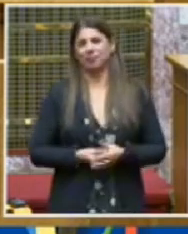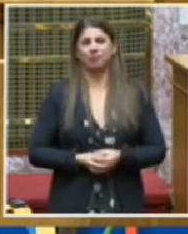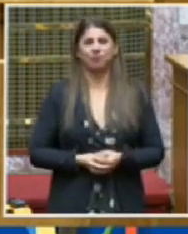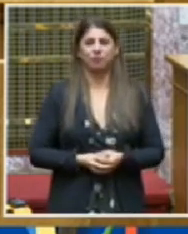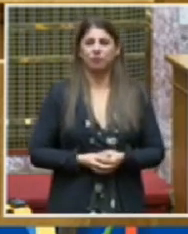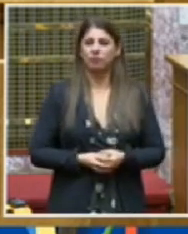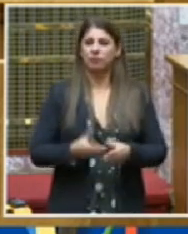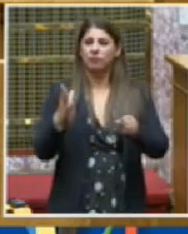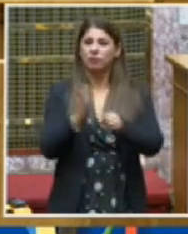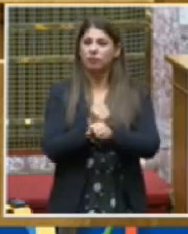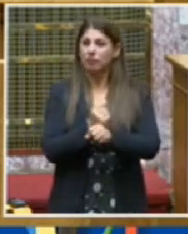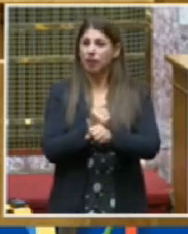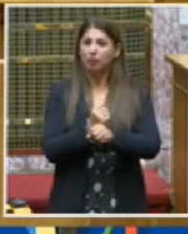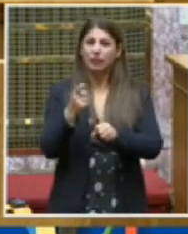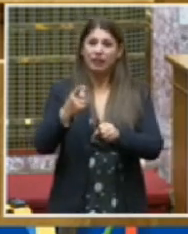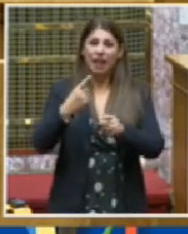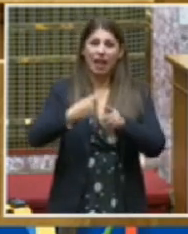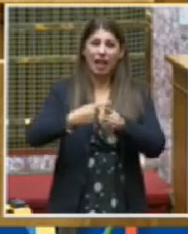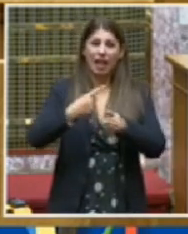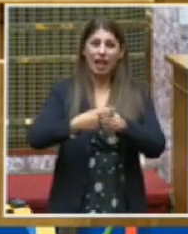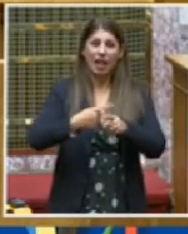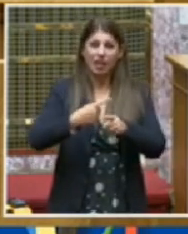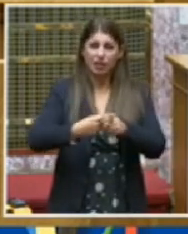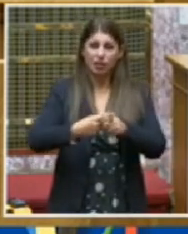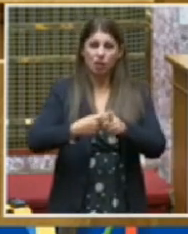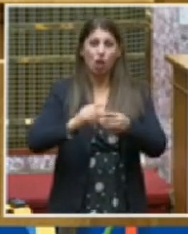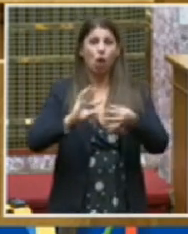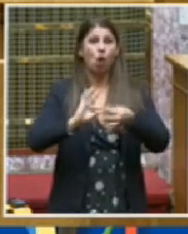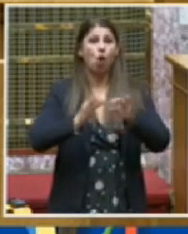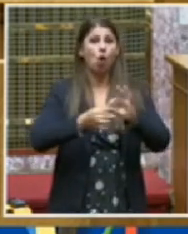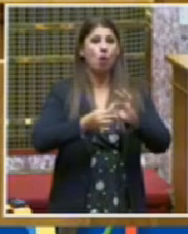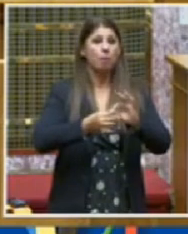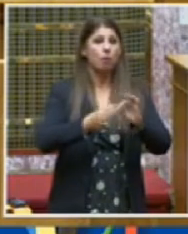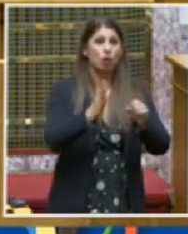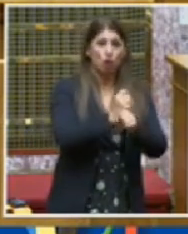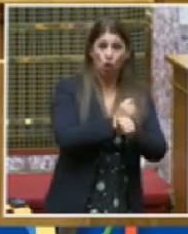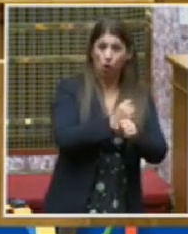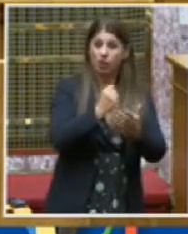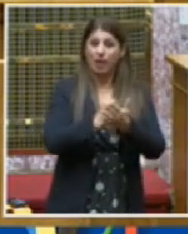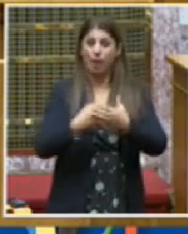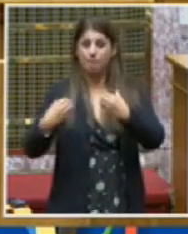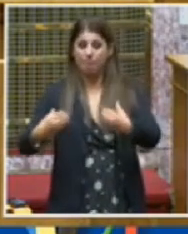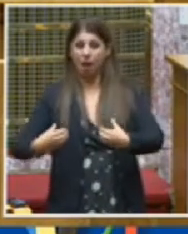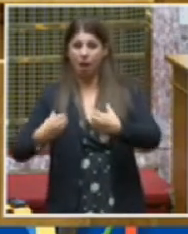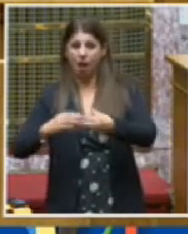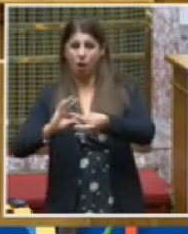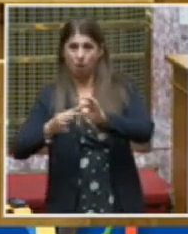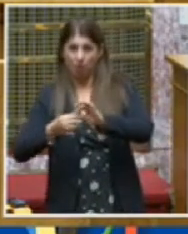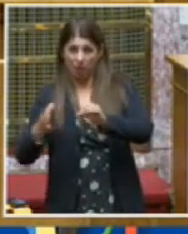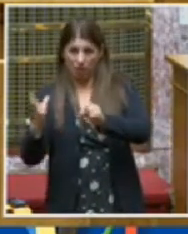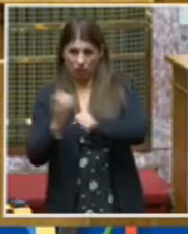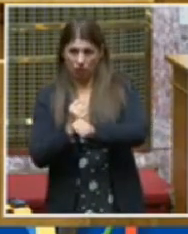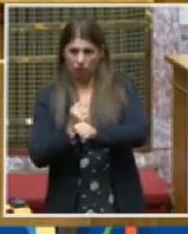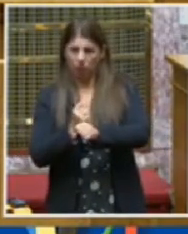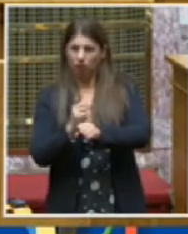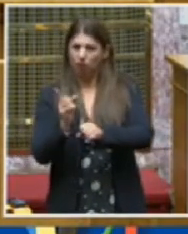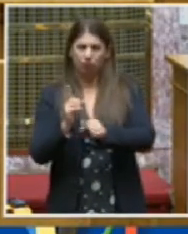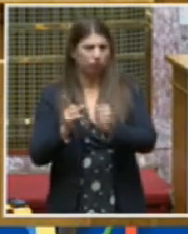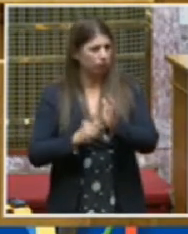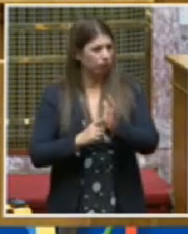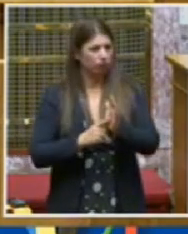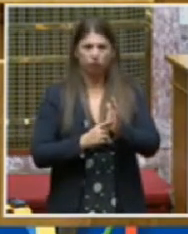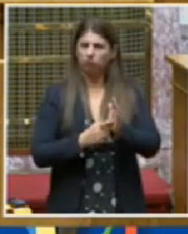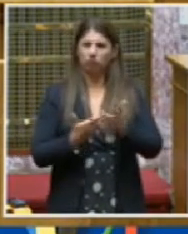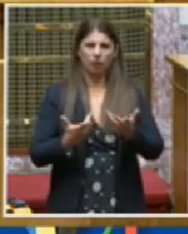όμως των Ελλήνων Ολυμπιονικών και Παραολυμπιονικών δεν έρχεται χωρίς προκλήσεις